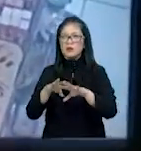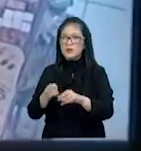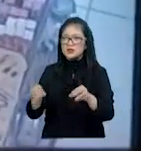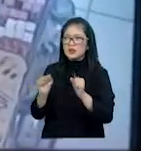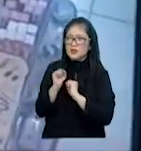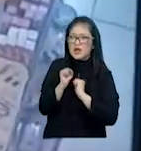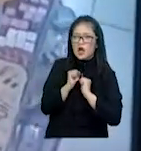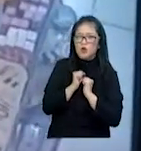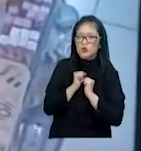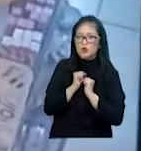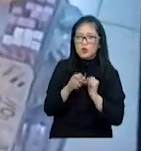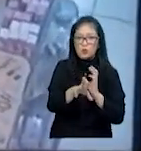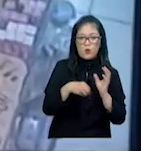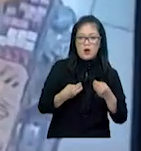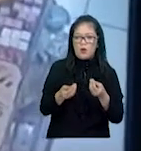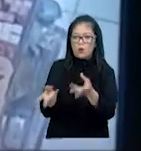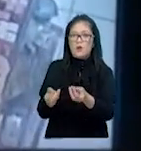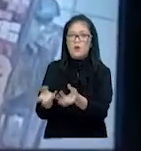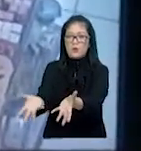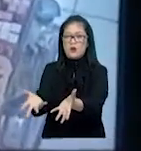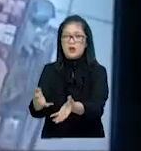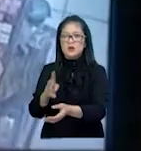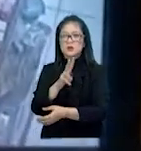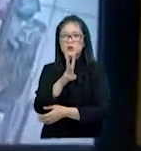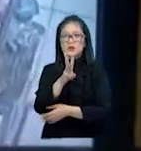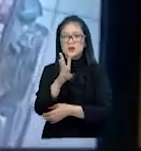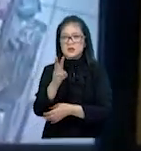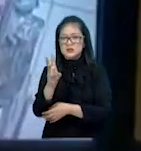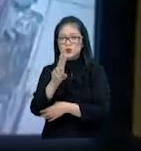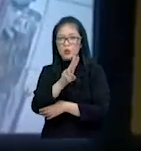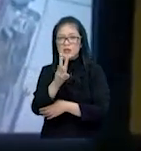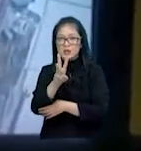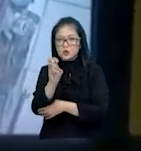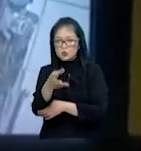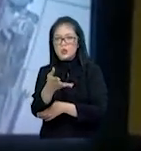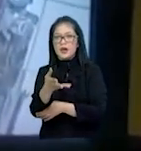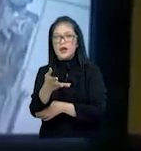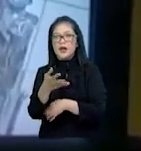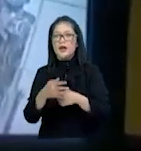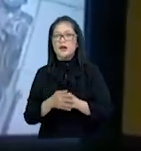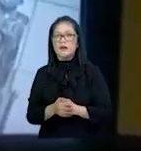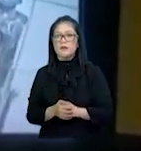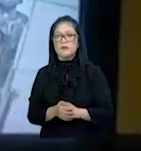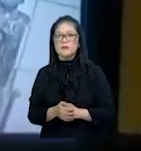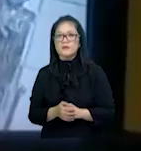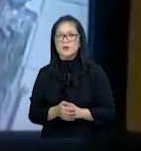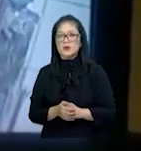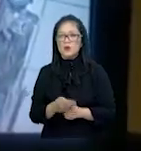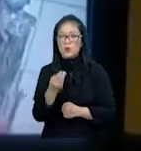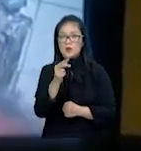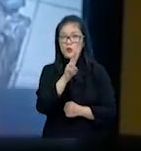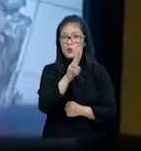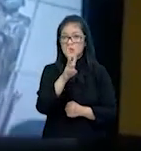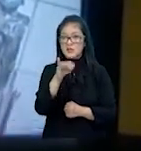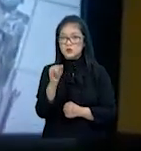ketakutan hingga menyerahkan uang tunai 23 juta rupiah. Para pelaku juga merampas 3 unit handphone dan puluhan